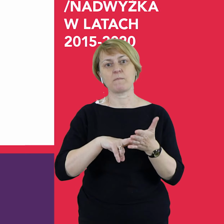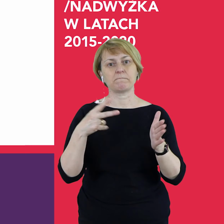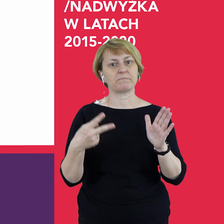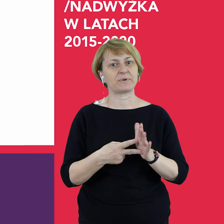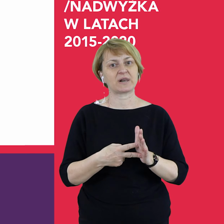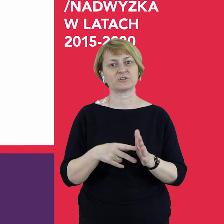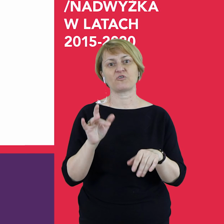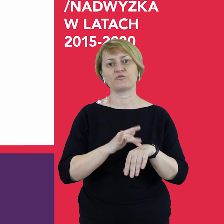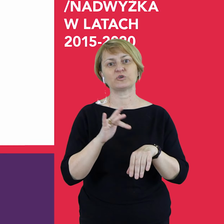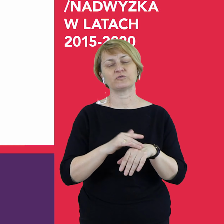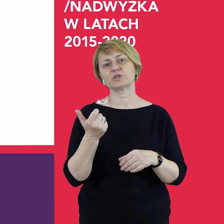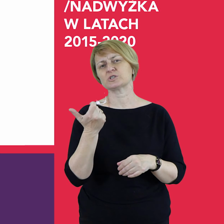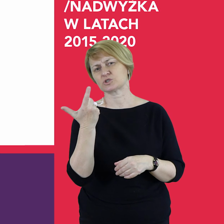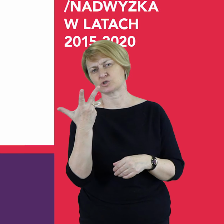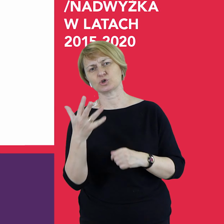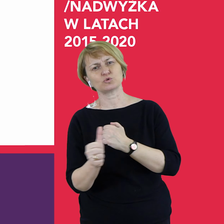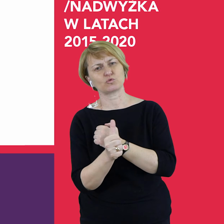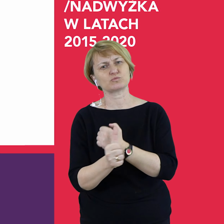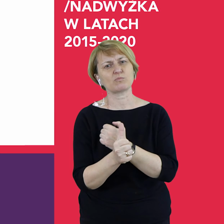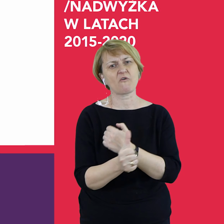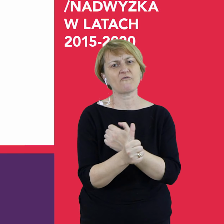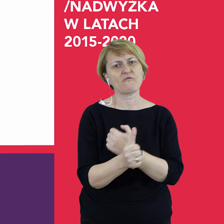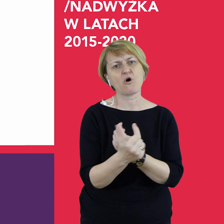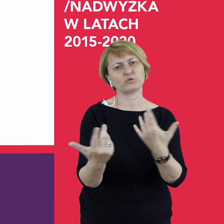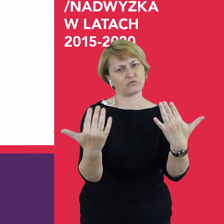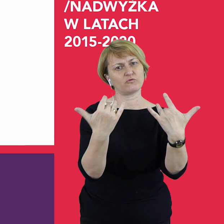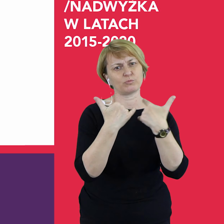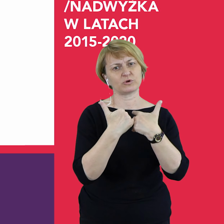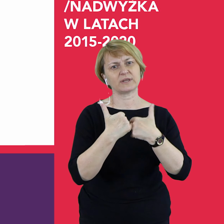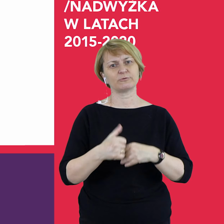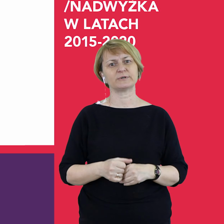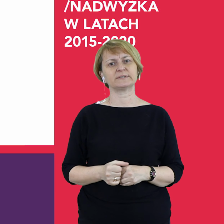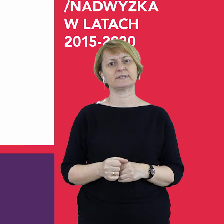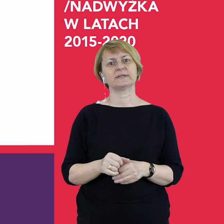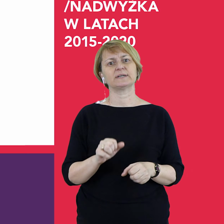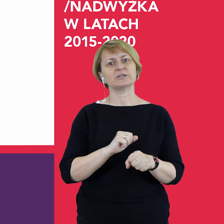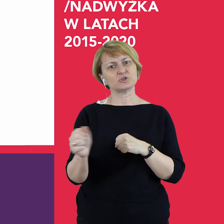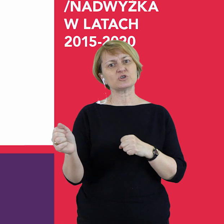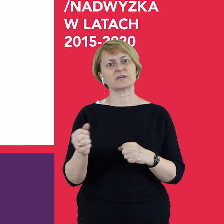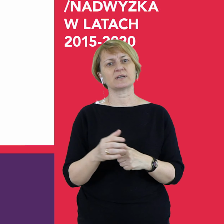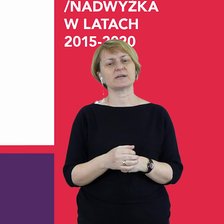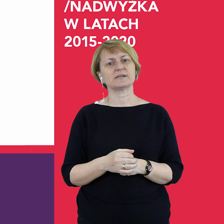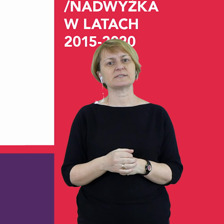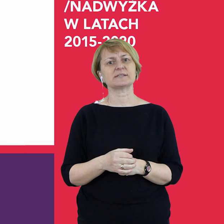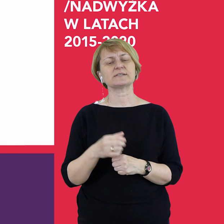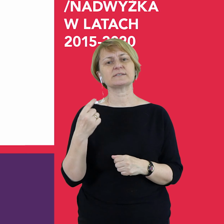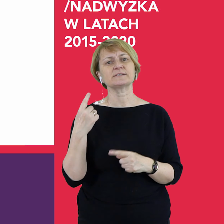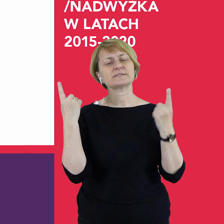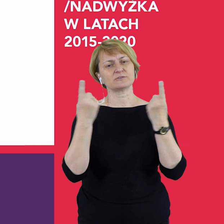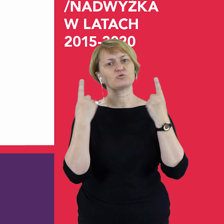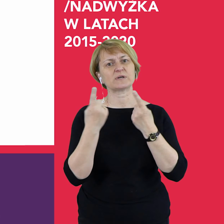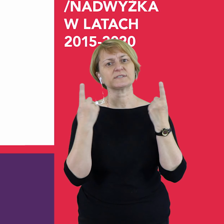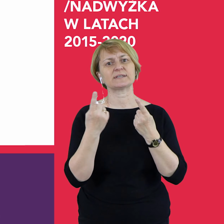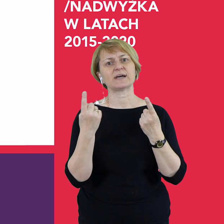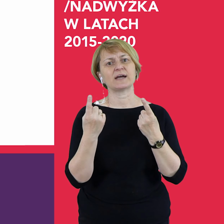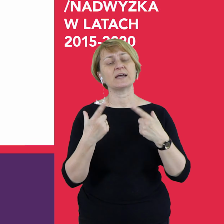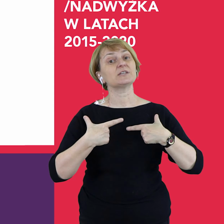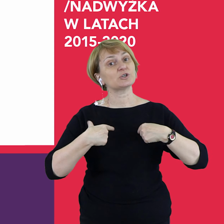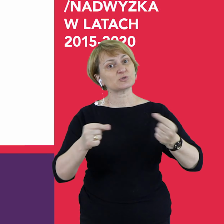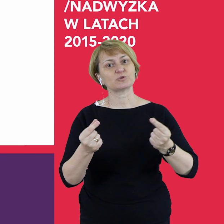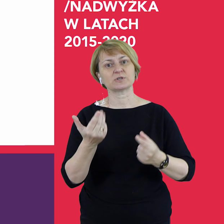Niespodzianka, której nie zakładaliśmy. Ona wynika z paru okoliczności, które wpłynęły na tą sytuację. O